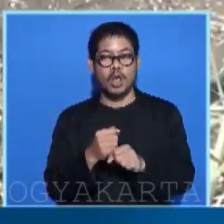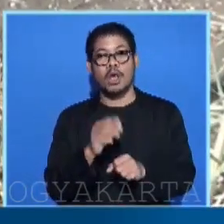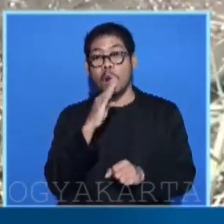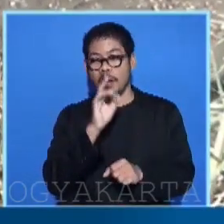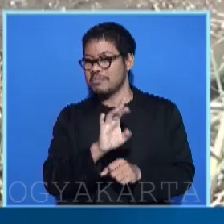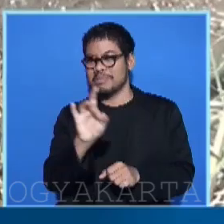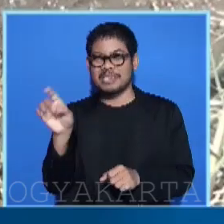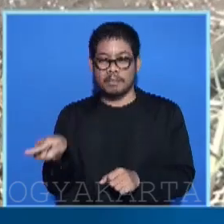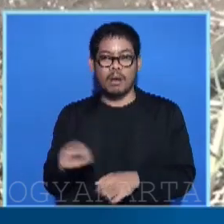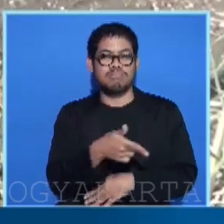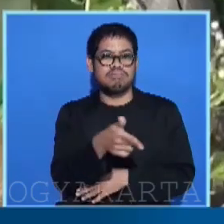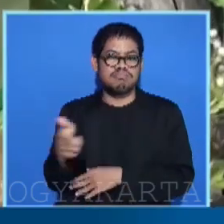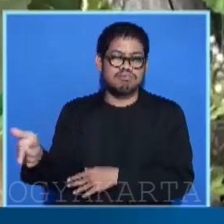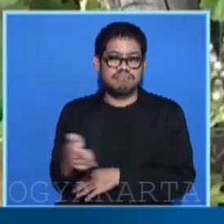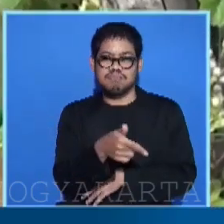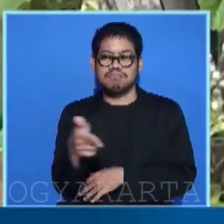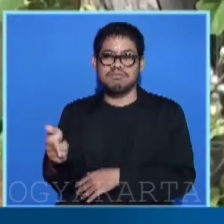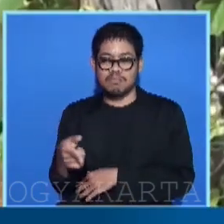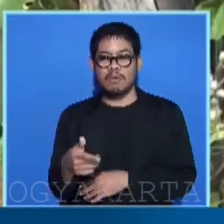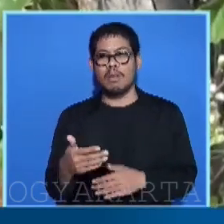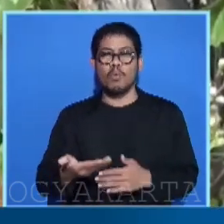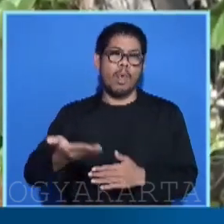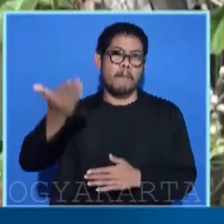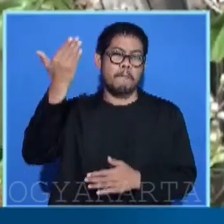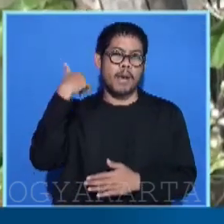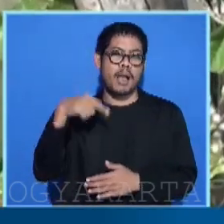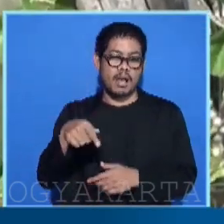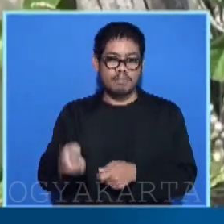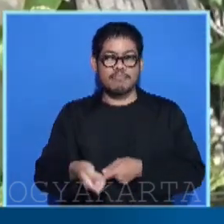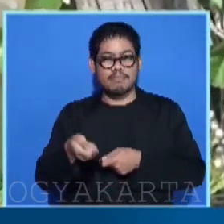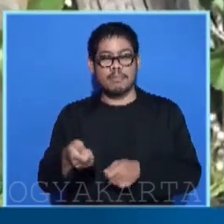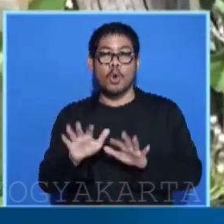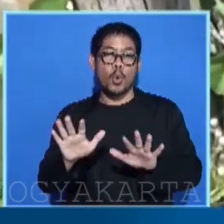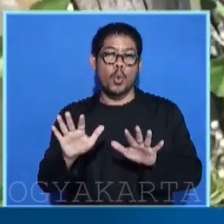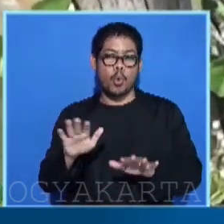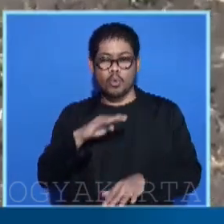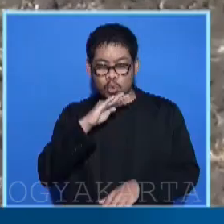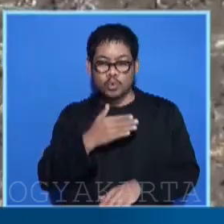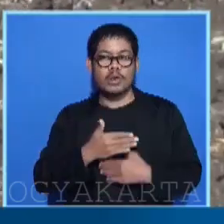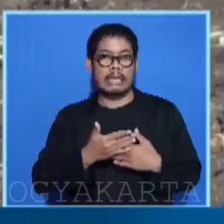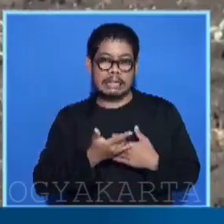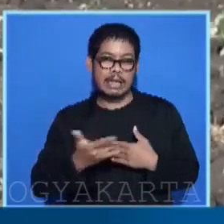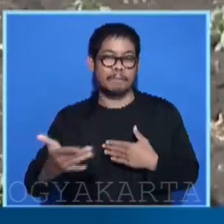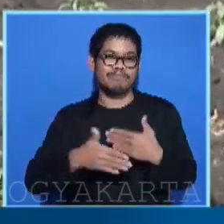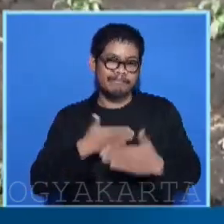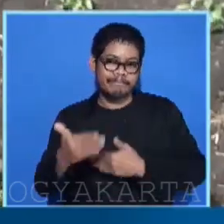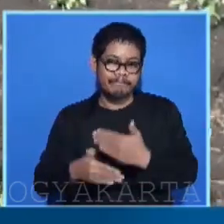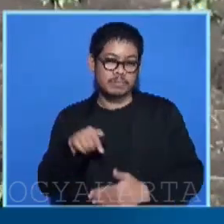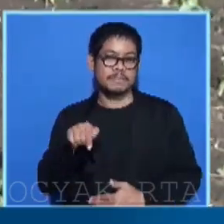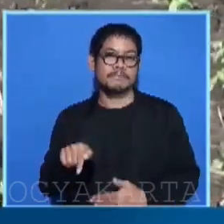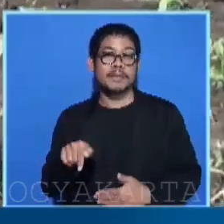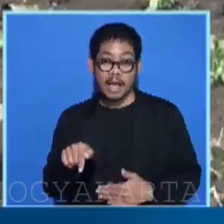sumur kalian yang rata-rata sudah berusia puluhan tahun masih diandalkan beberapa petani di Kelurahan Pampang ini untuk